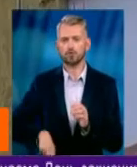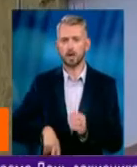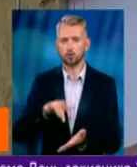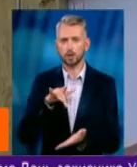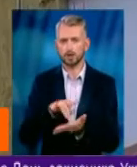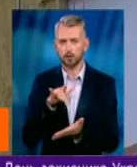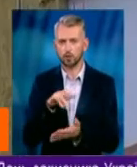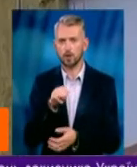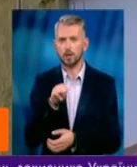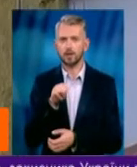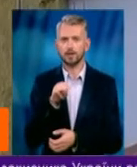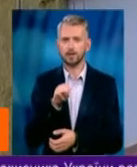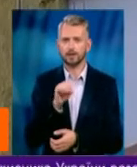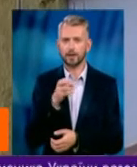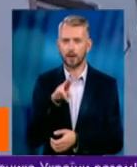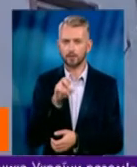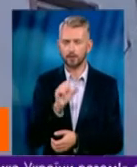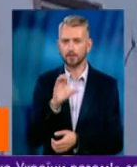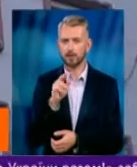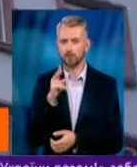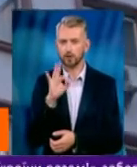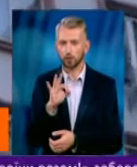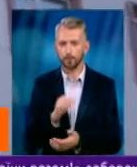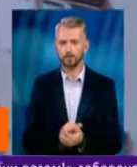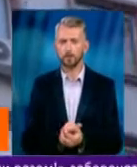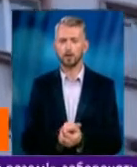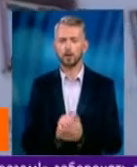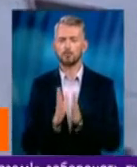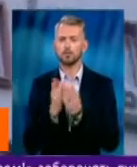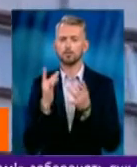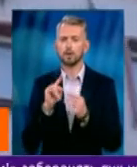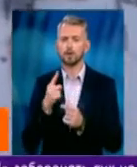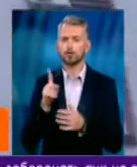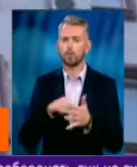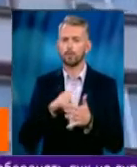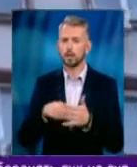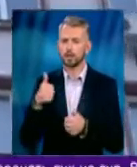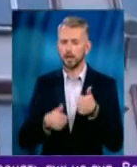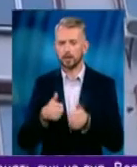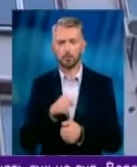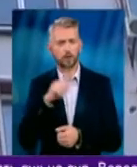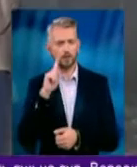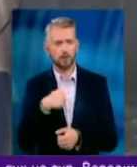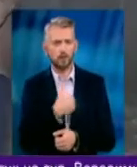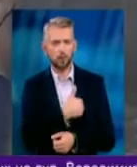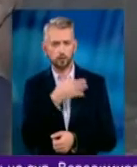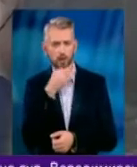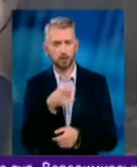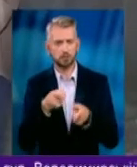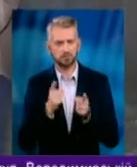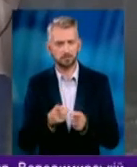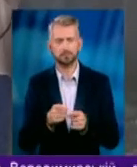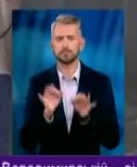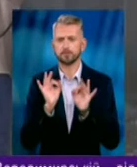центру Тетяна Савченко. Тетяна Семенівна, розкажіть, будь ласка, чому відміняли тендер? Ви знаєте, хочу сказати, ви дійсно сказали,